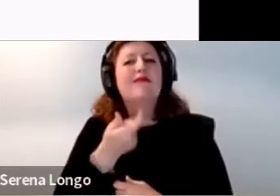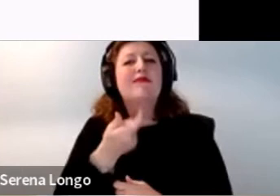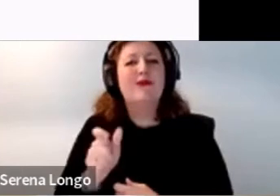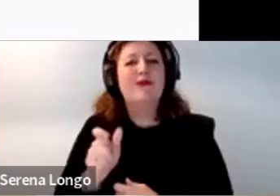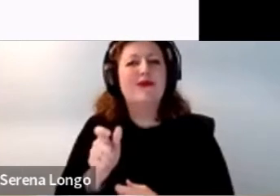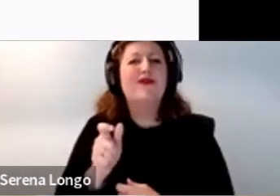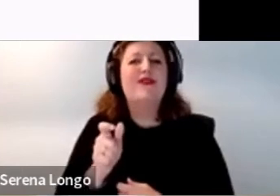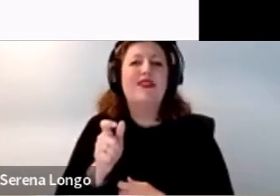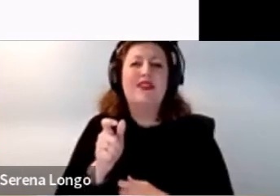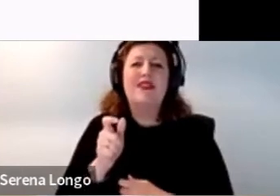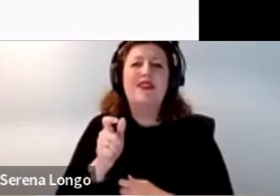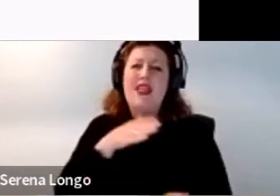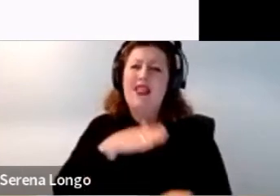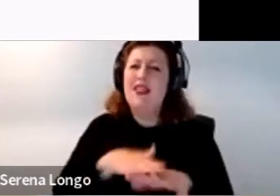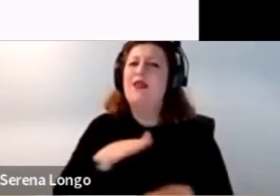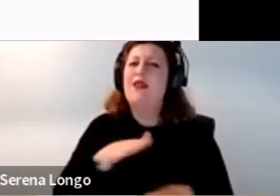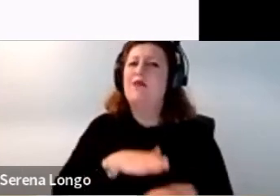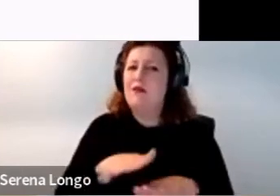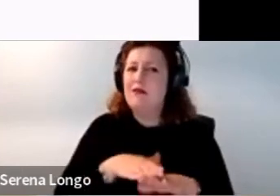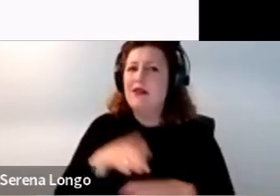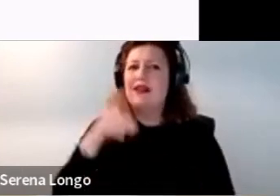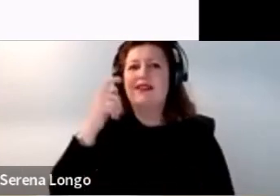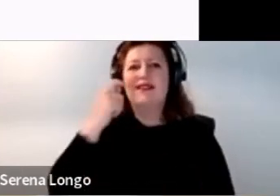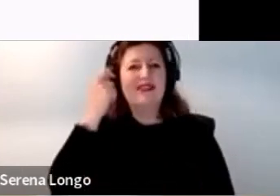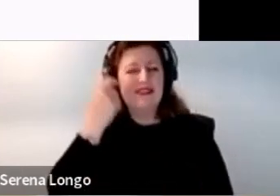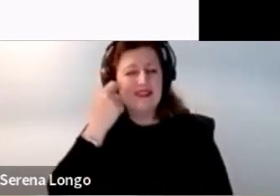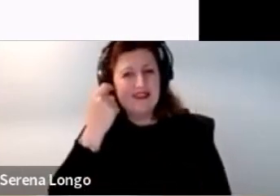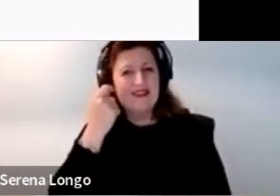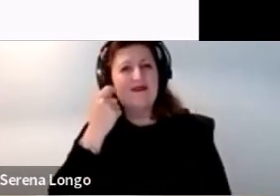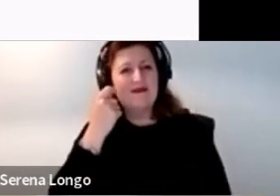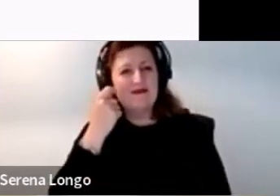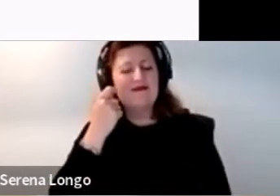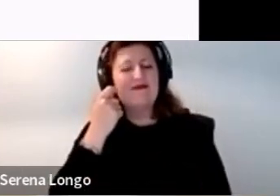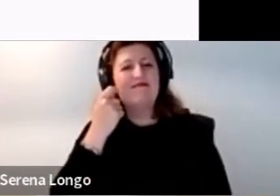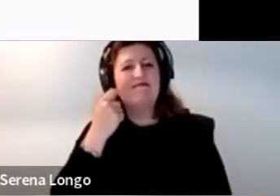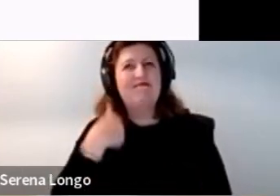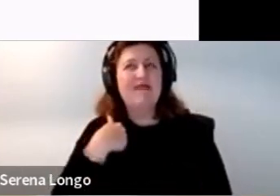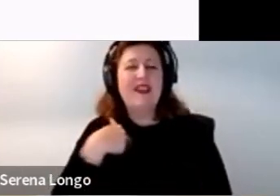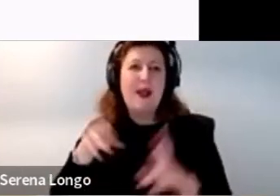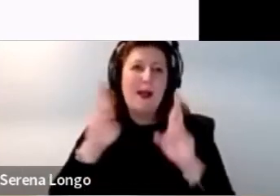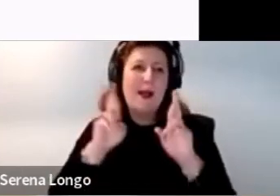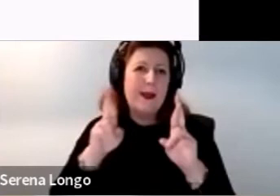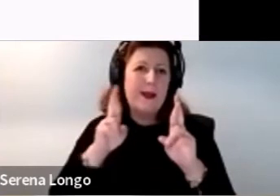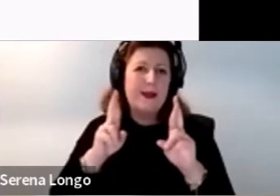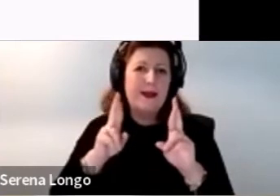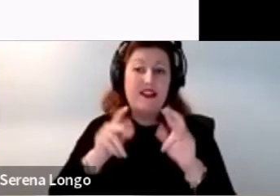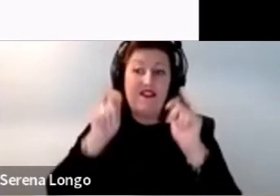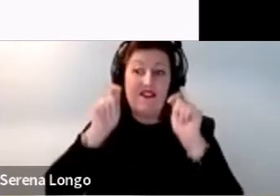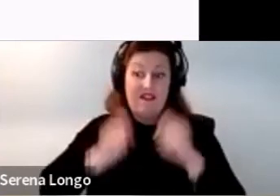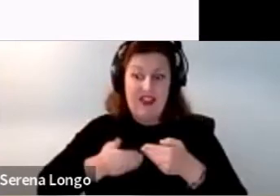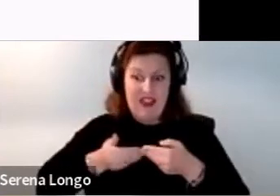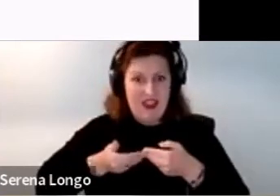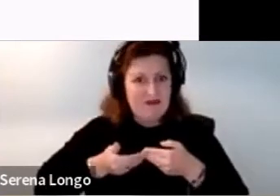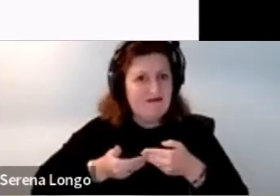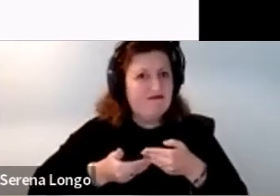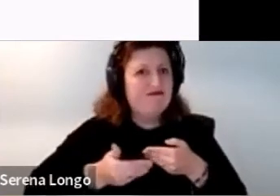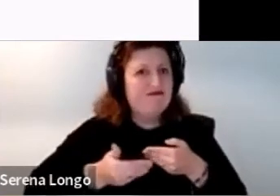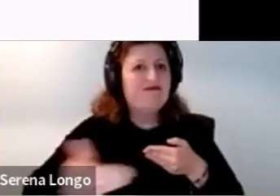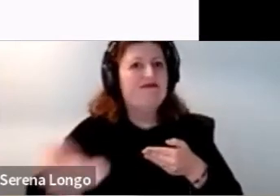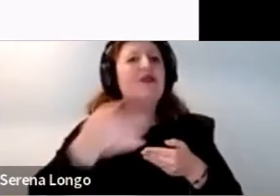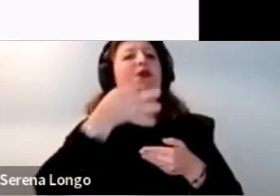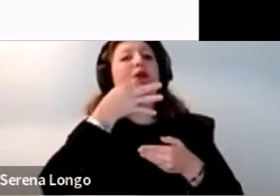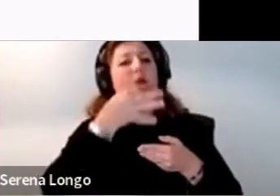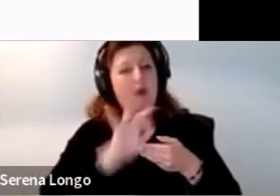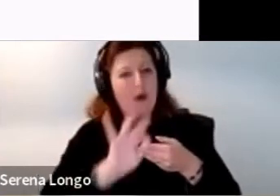esperimento molto interessante e auspico, anzi che partendo proprio da questo, ci possono essere